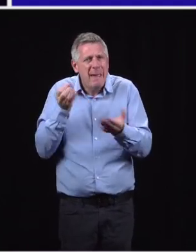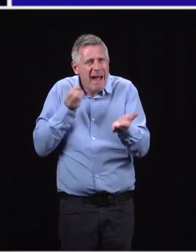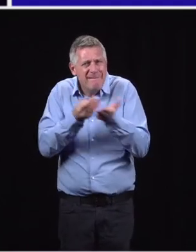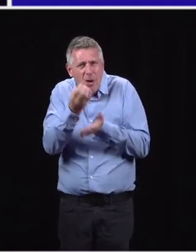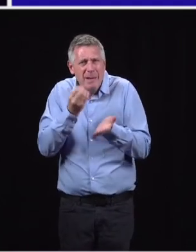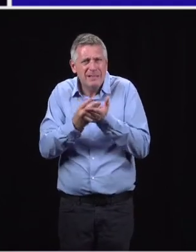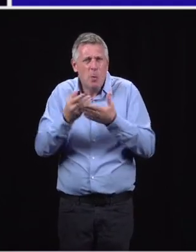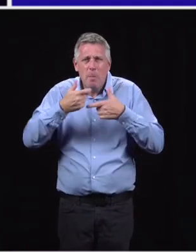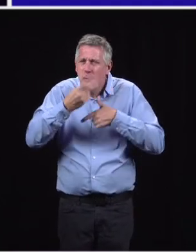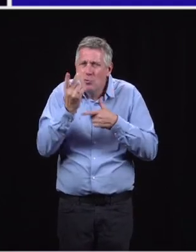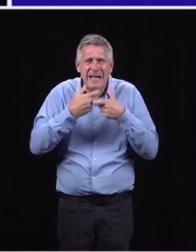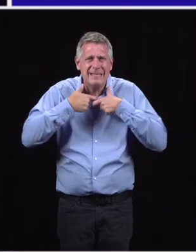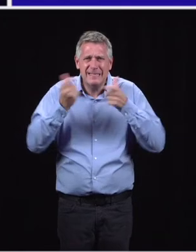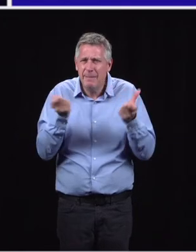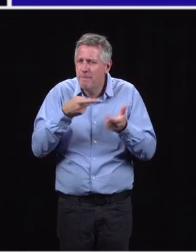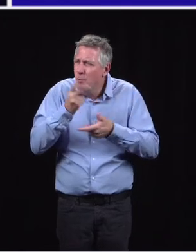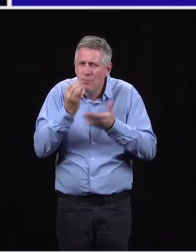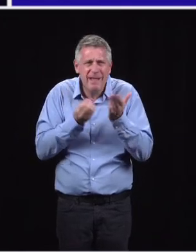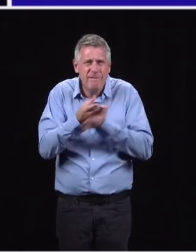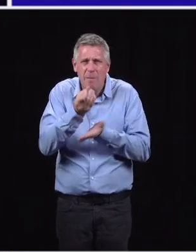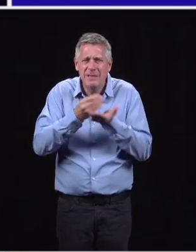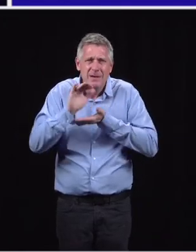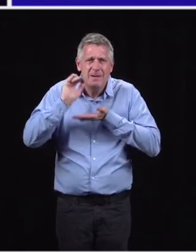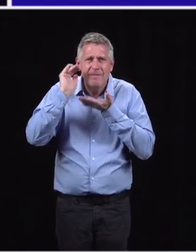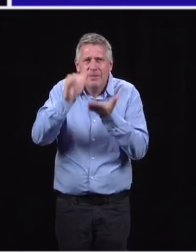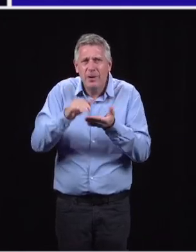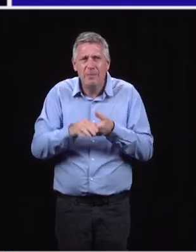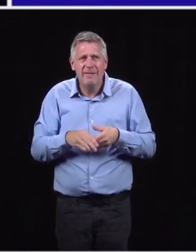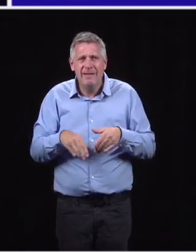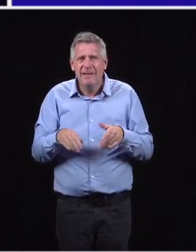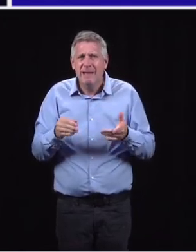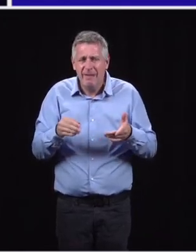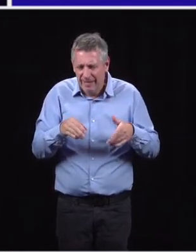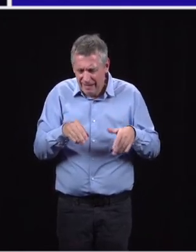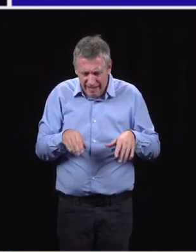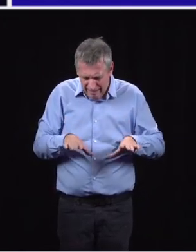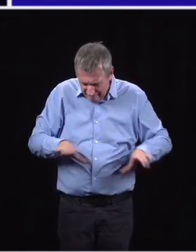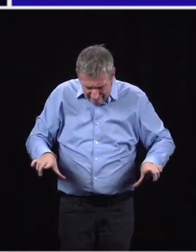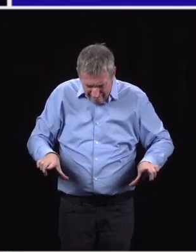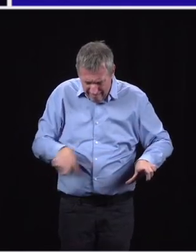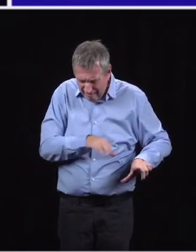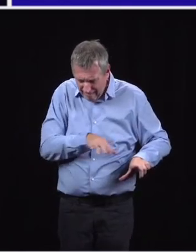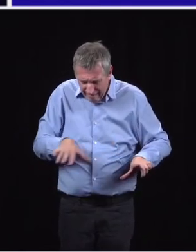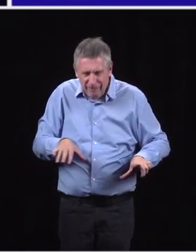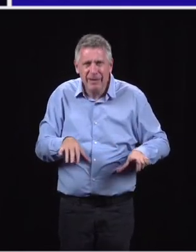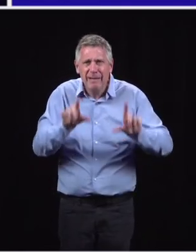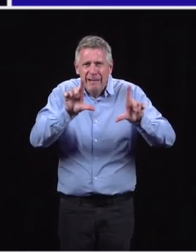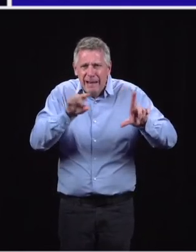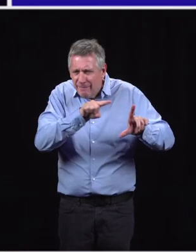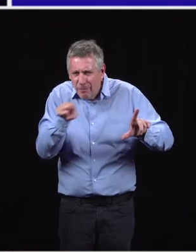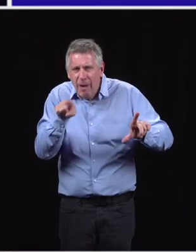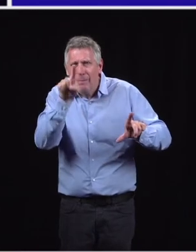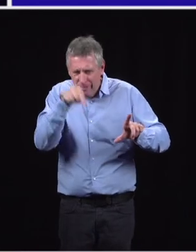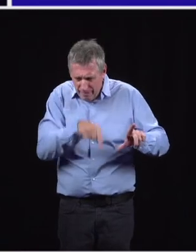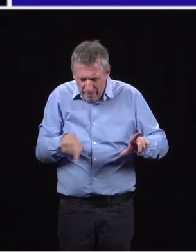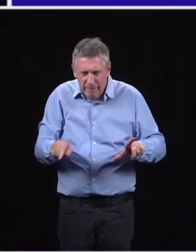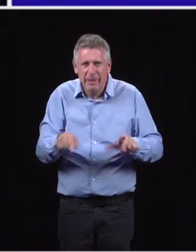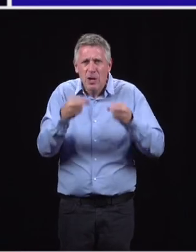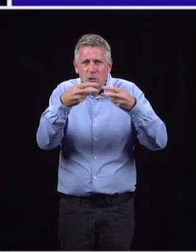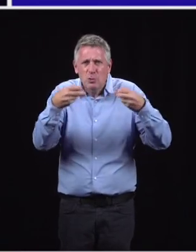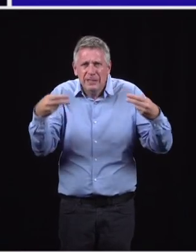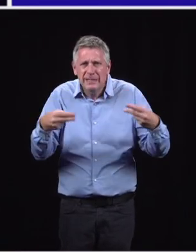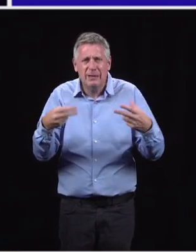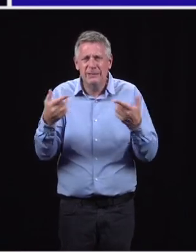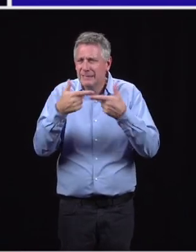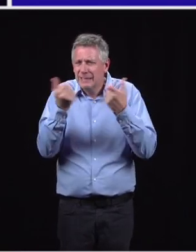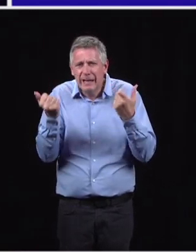des choses qui étaient plus accessibles aussi avec des lecteurs de clavier avec plus de sous-titres sur les ateliers avec plein de choses comme ça donc on espère que ça fonctionne